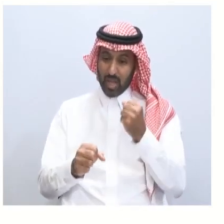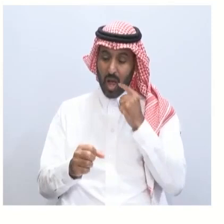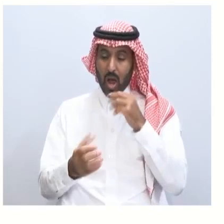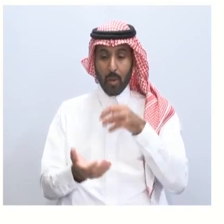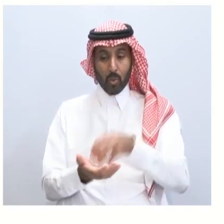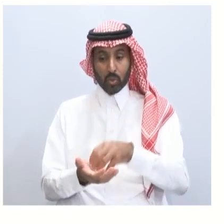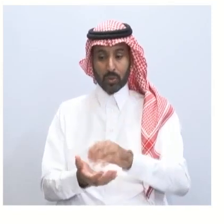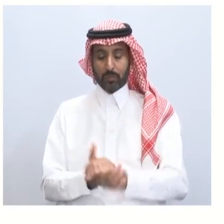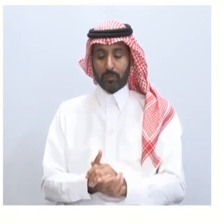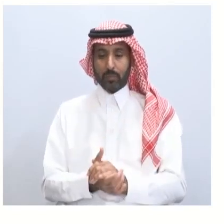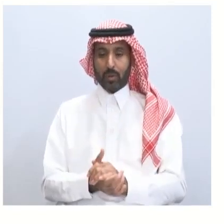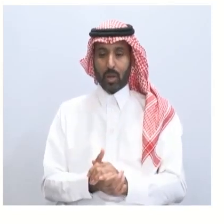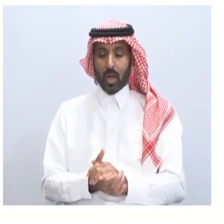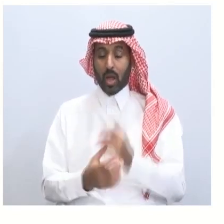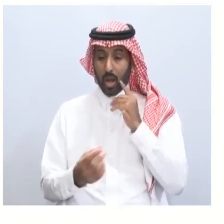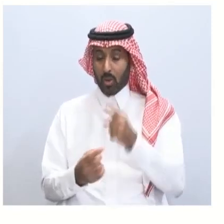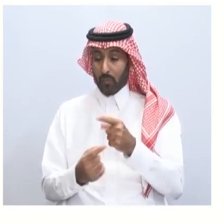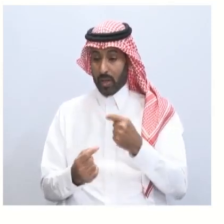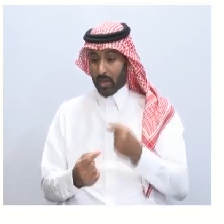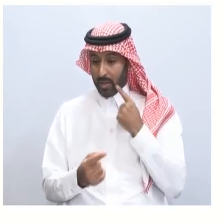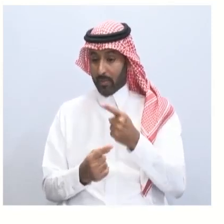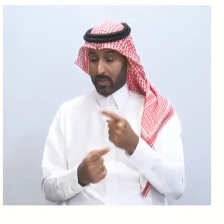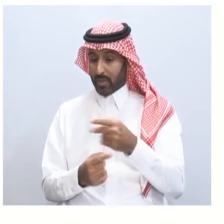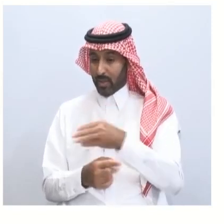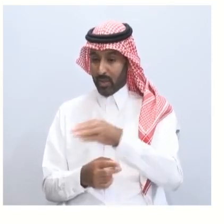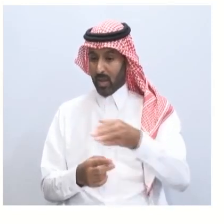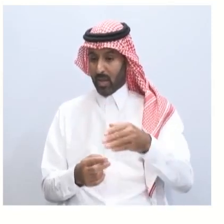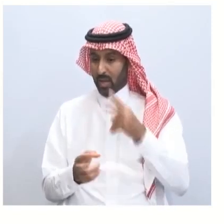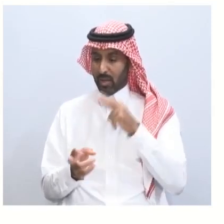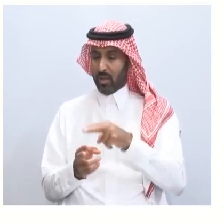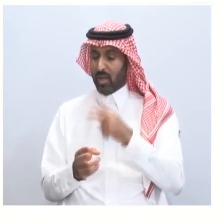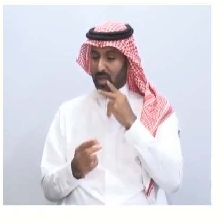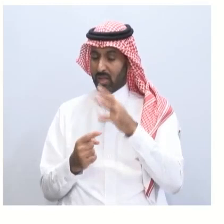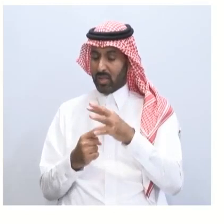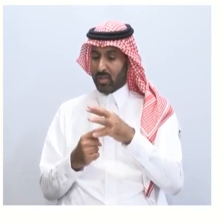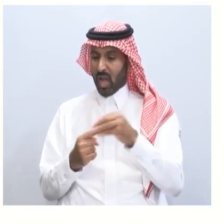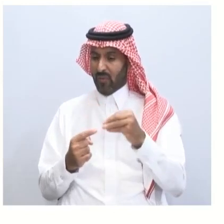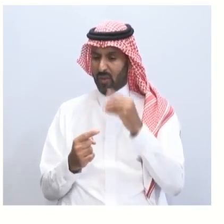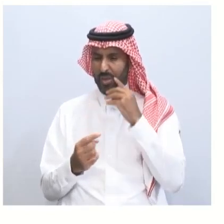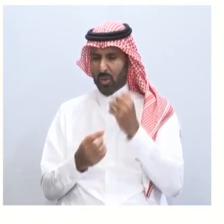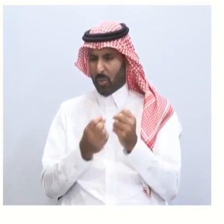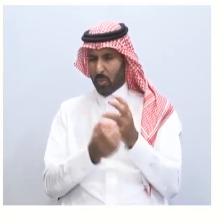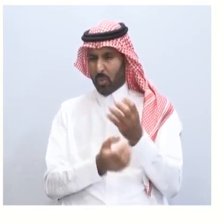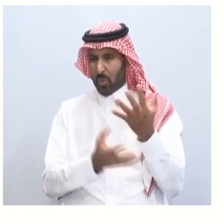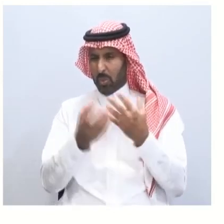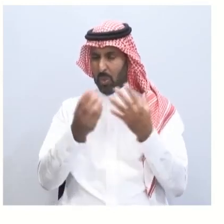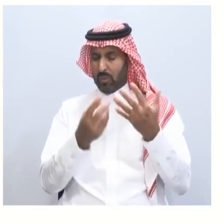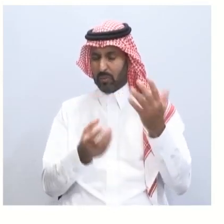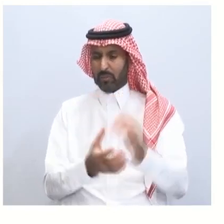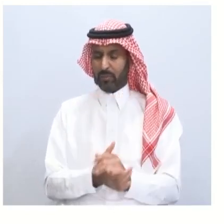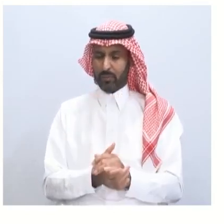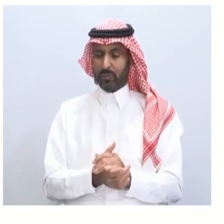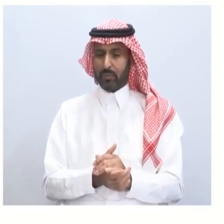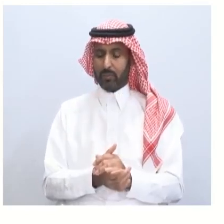المحليه الوفاء بالتزامات المملكه اتجاه تخفيض انبعاثات ثاني اكسيد